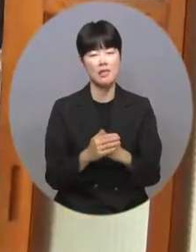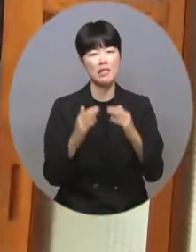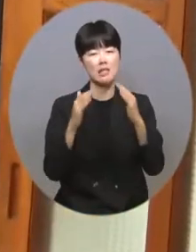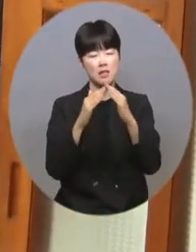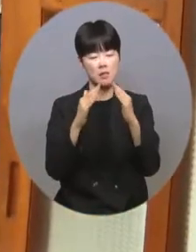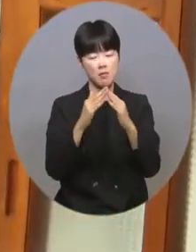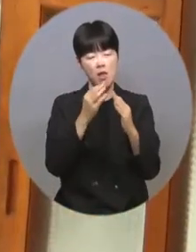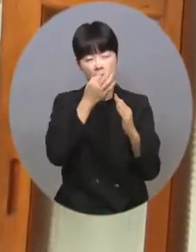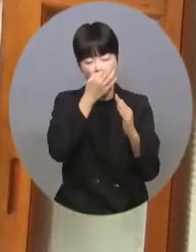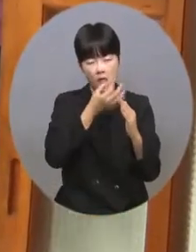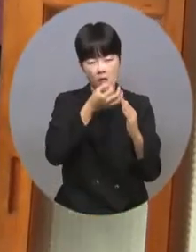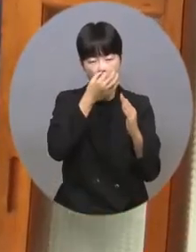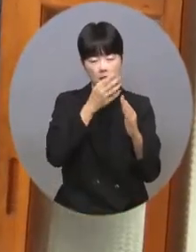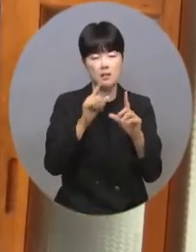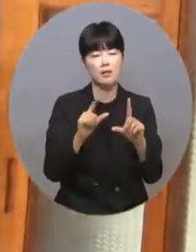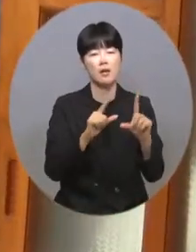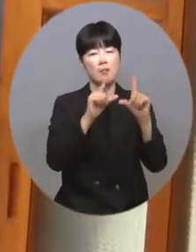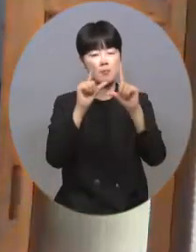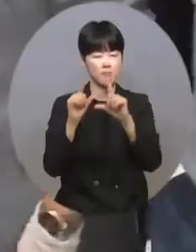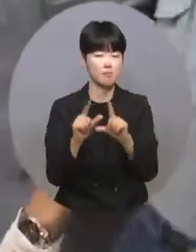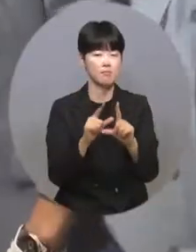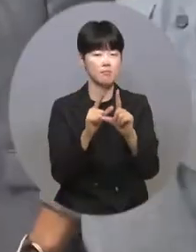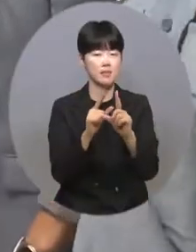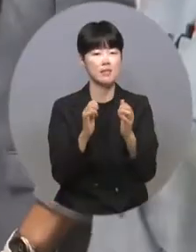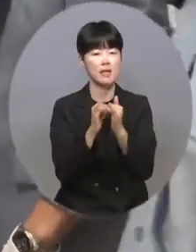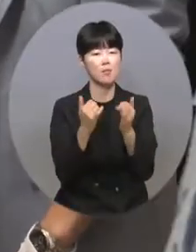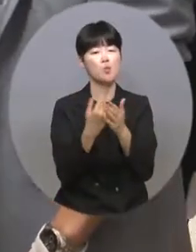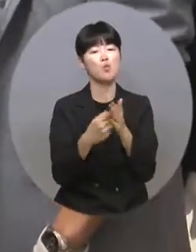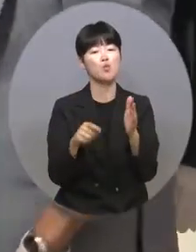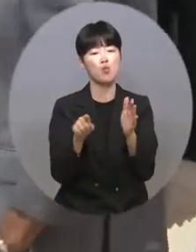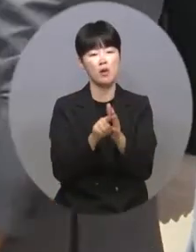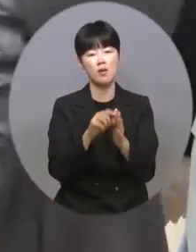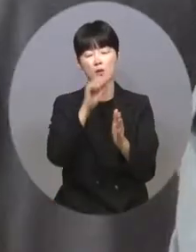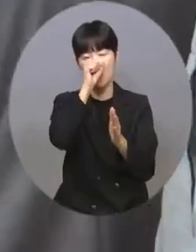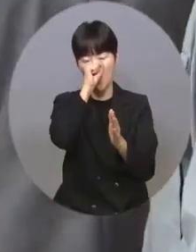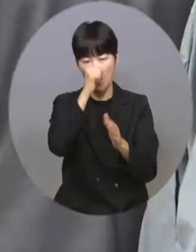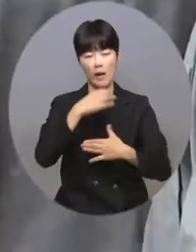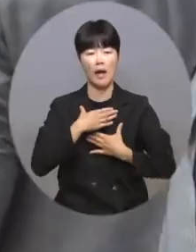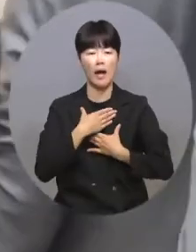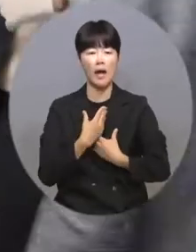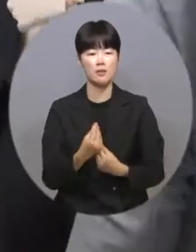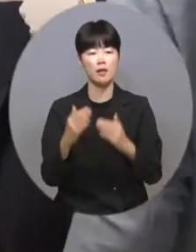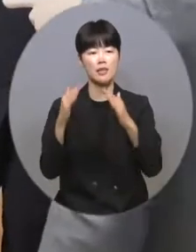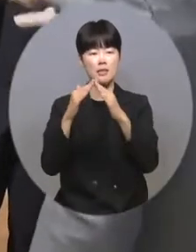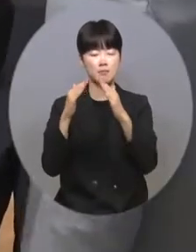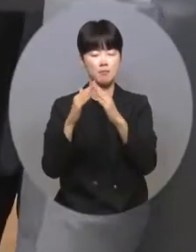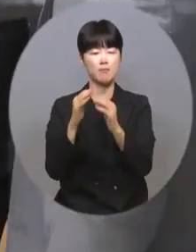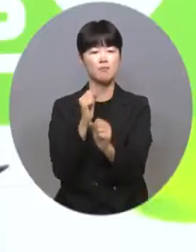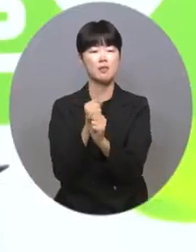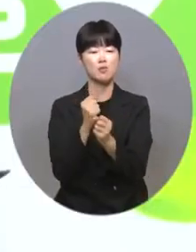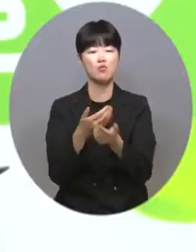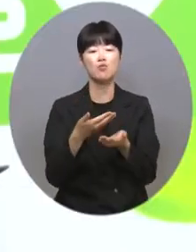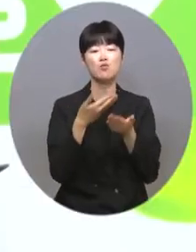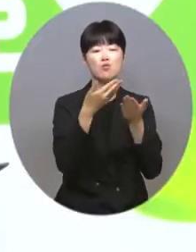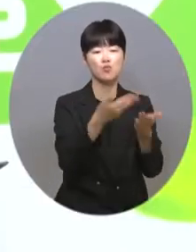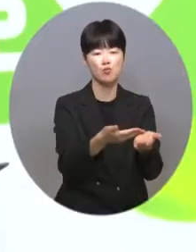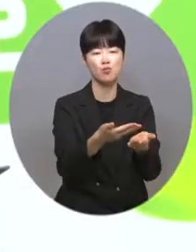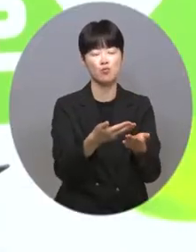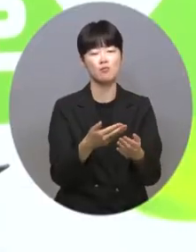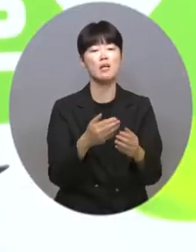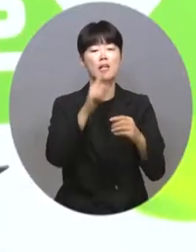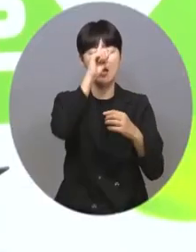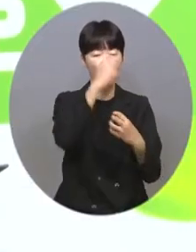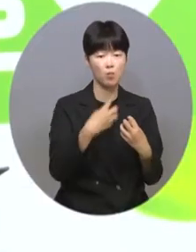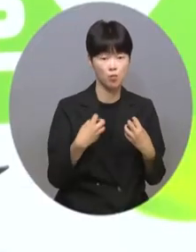위기 가구의 쾌적하고 안전한 3 보금자리를 제공하는 민관 협력 사업 입니다 이번 할려